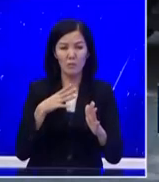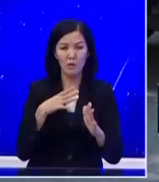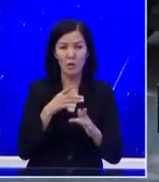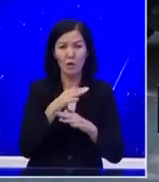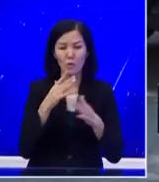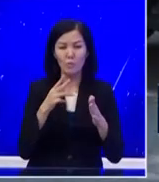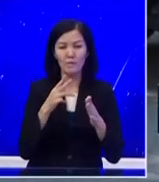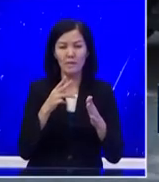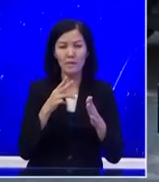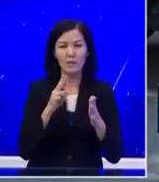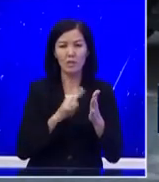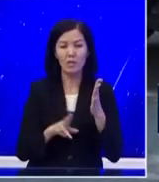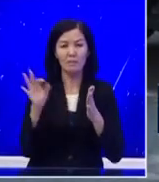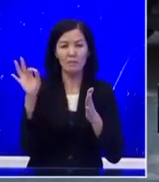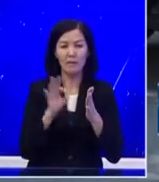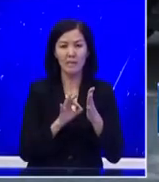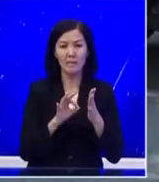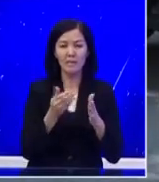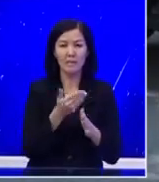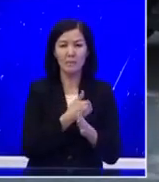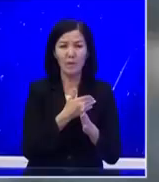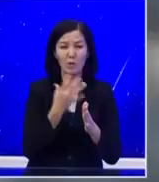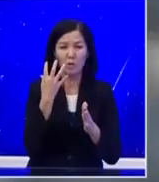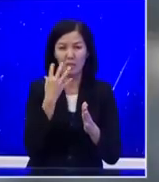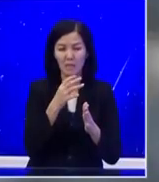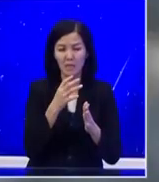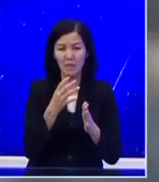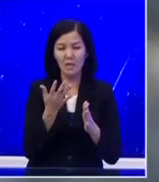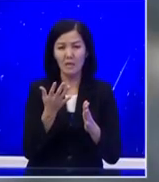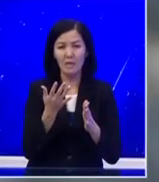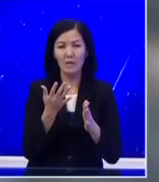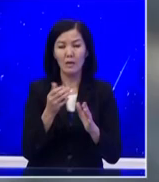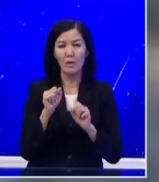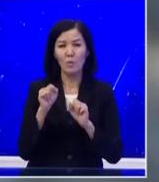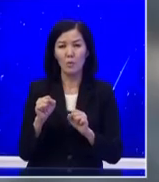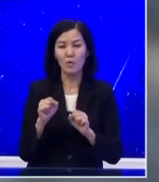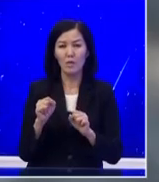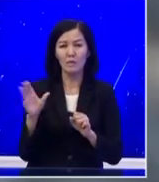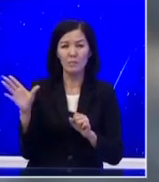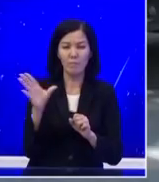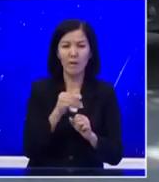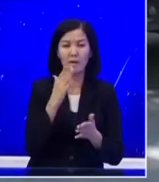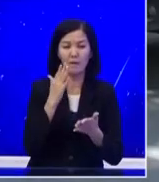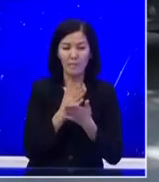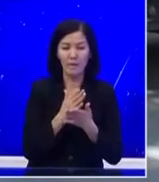бөлігі 70% жаңа температура, дене қызуы. Ол қорғаныш бәрімізде жұмыста